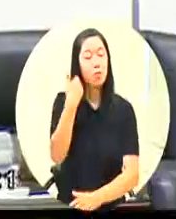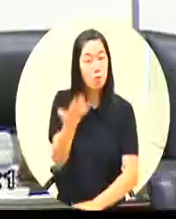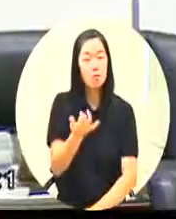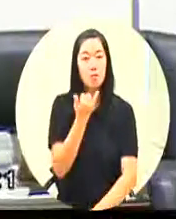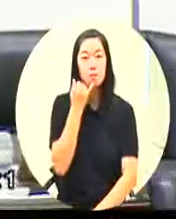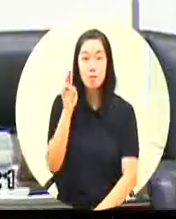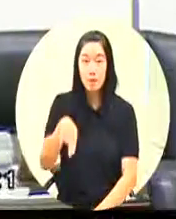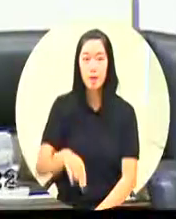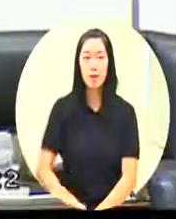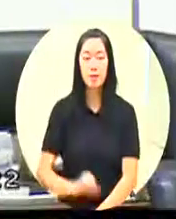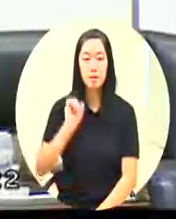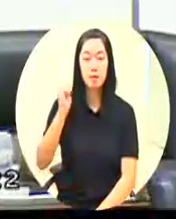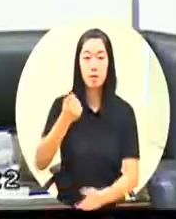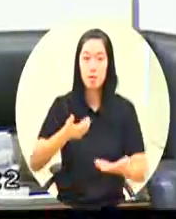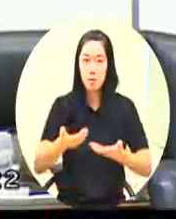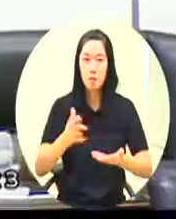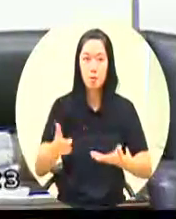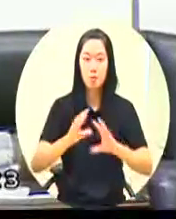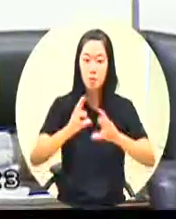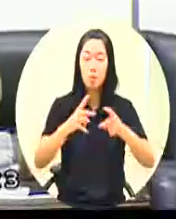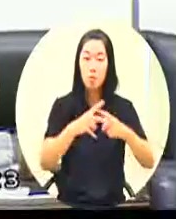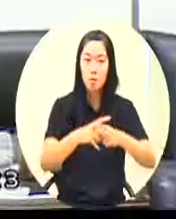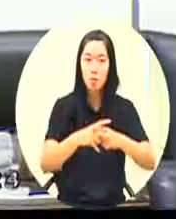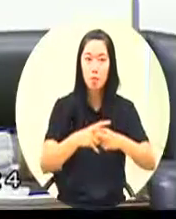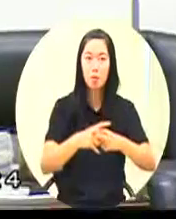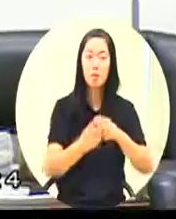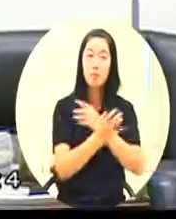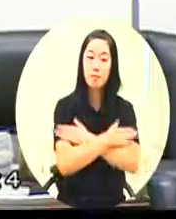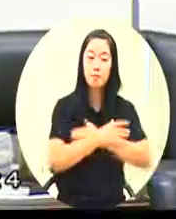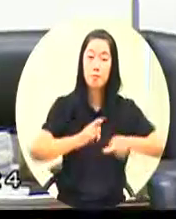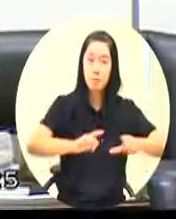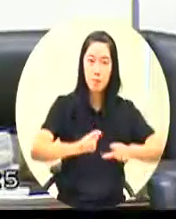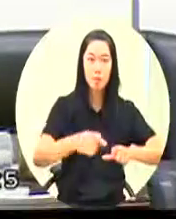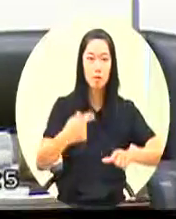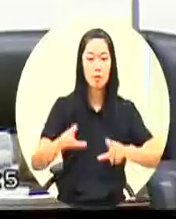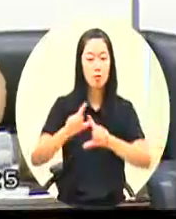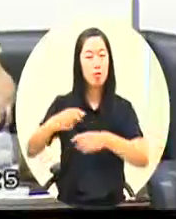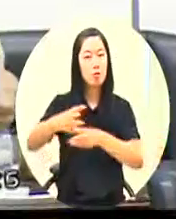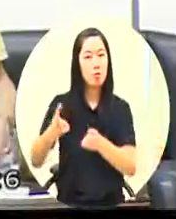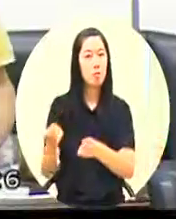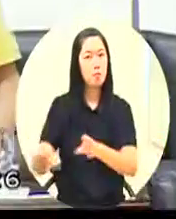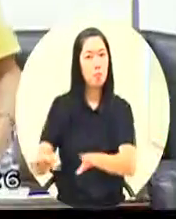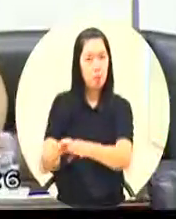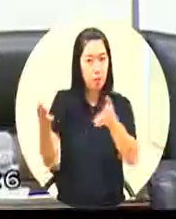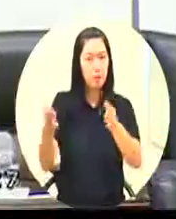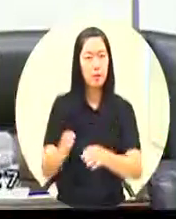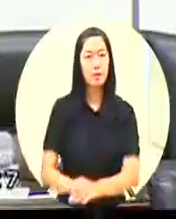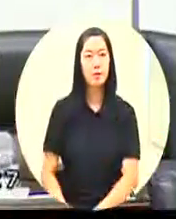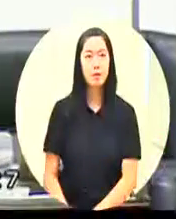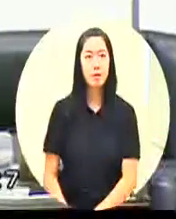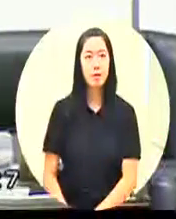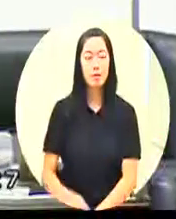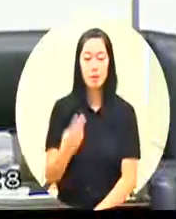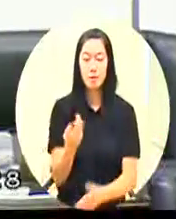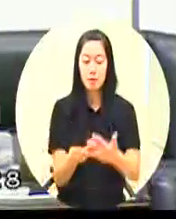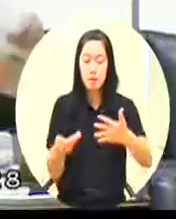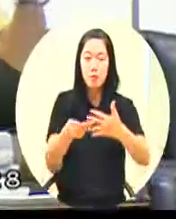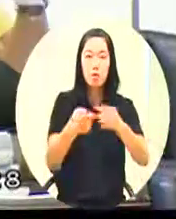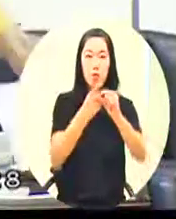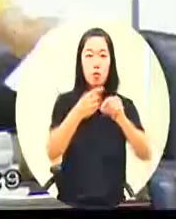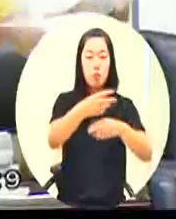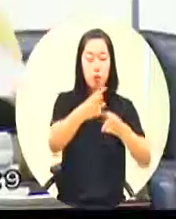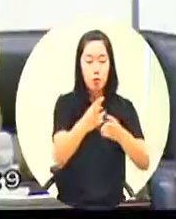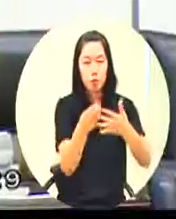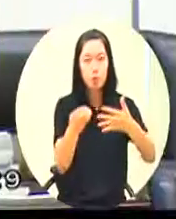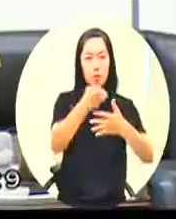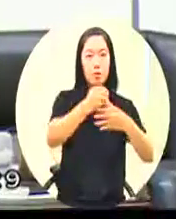义务的是要从国小、幼儿园，你从大班开始，有财力在中班、在小班，我想这样